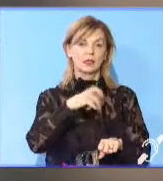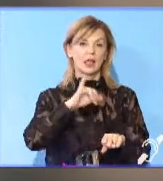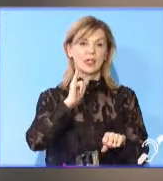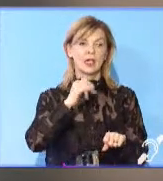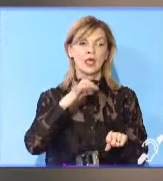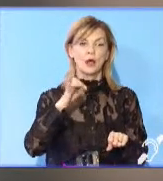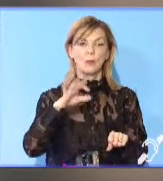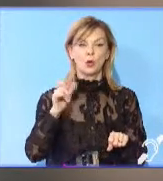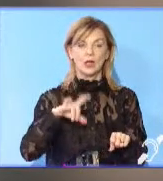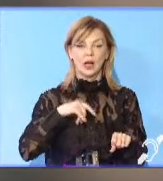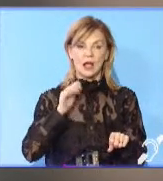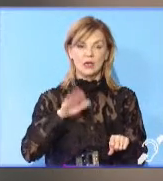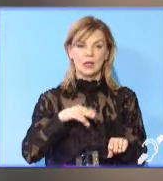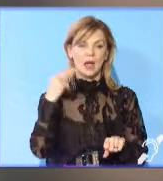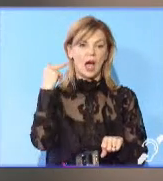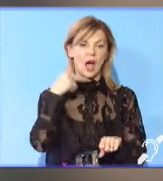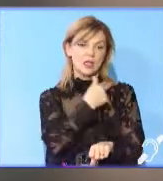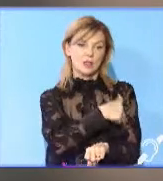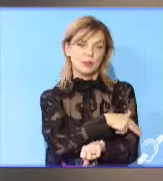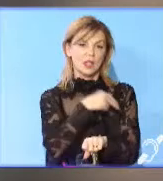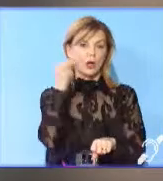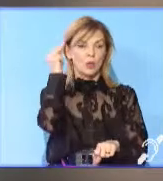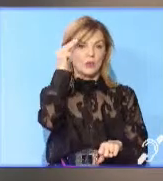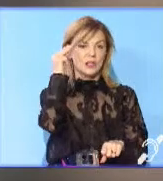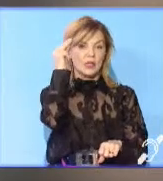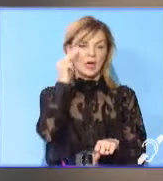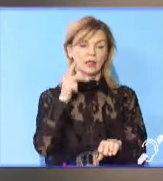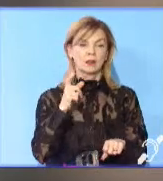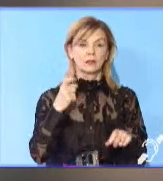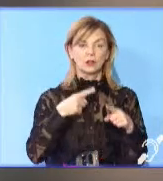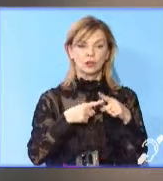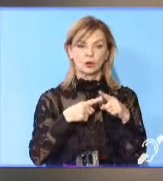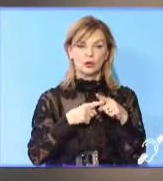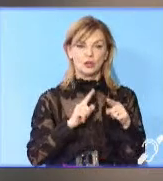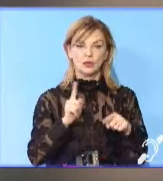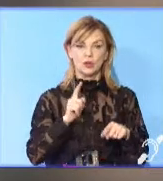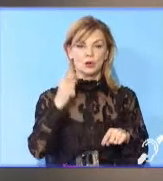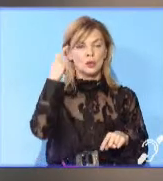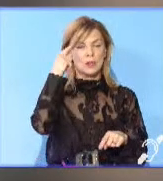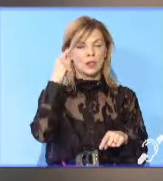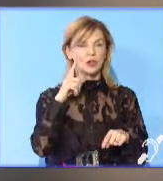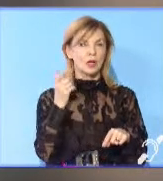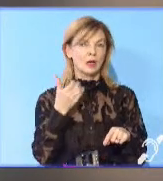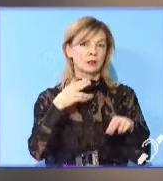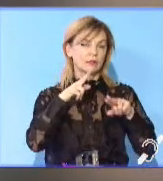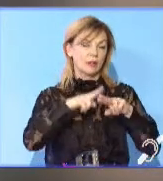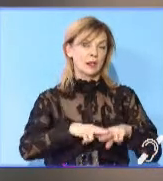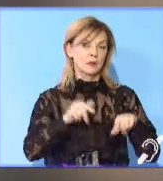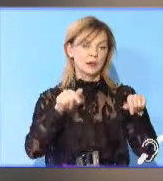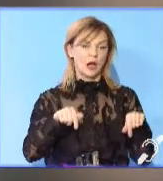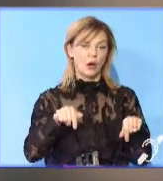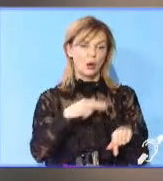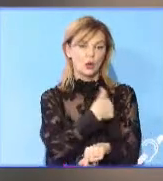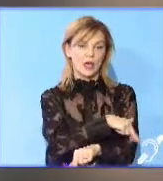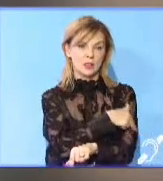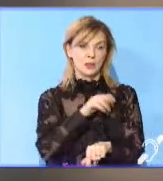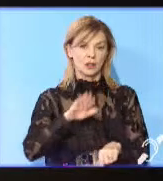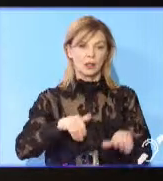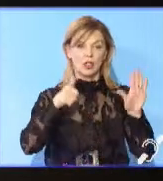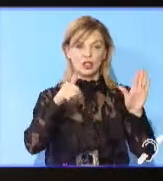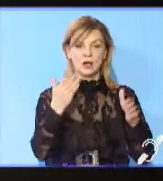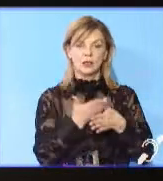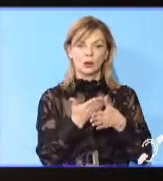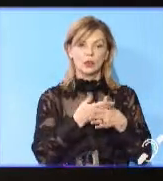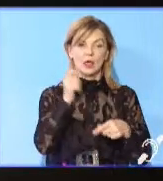Ilie Morega este încă la secția de psihiatrie a Spitalului din Târgu Jiu și nu se știe cât va rămâne internat. El are 6